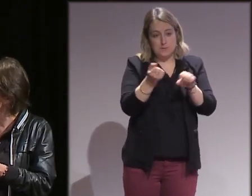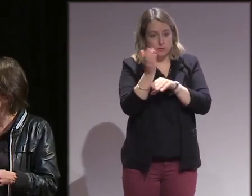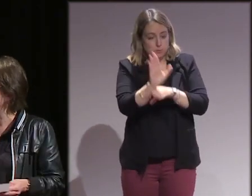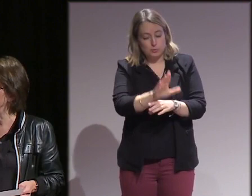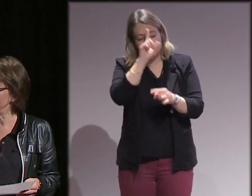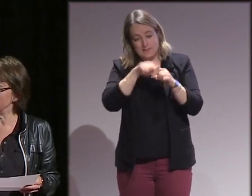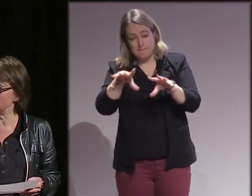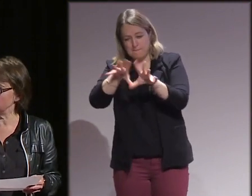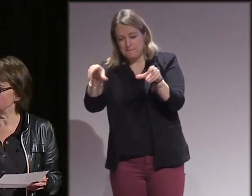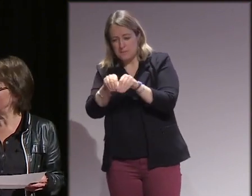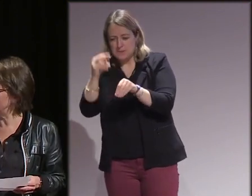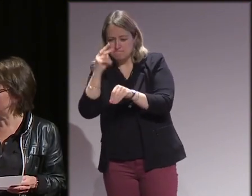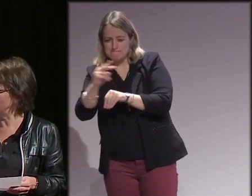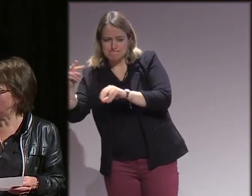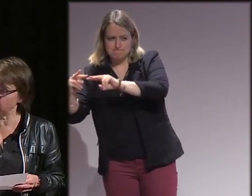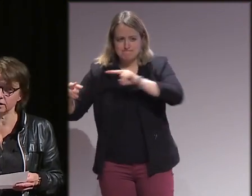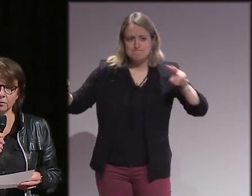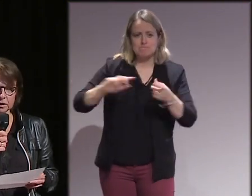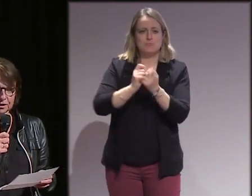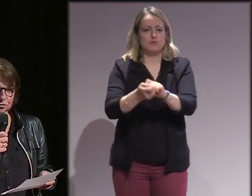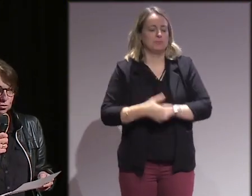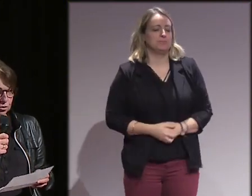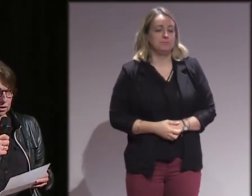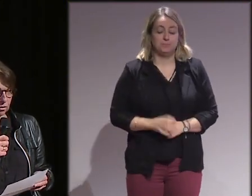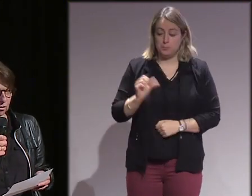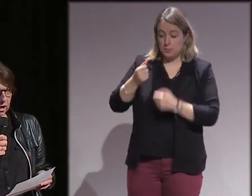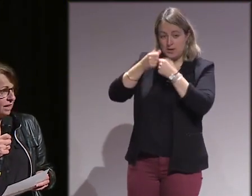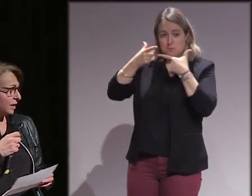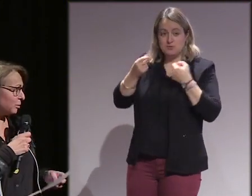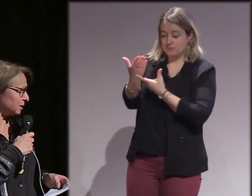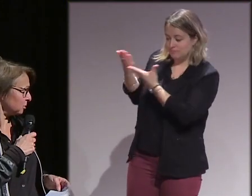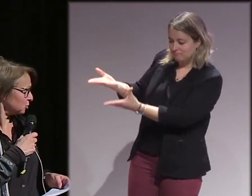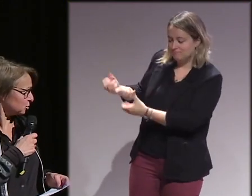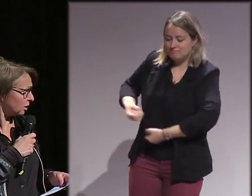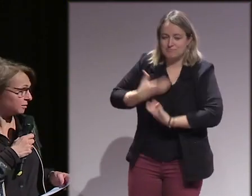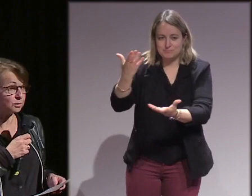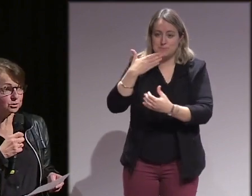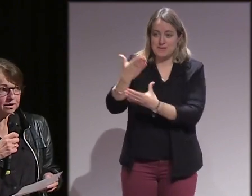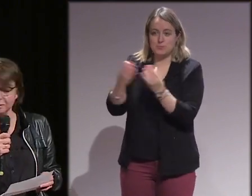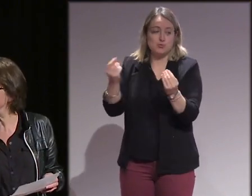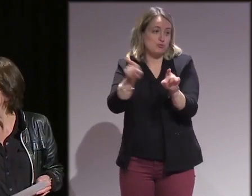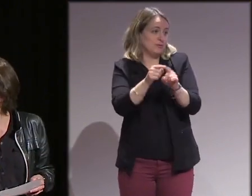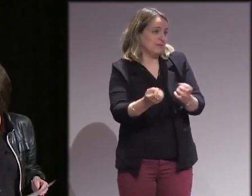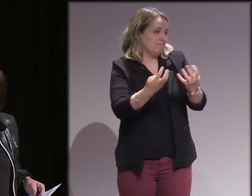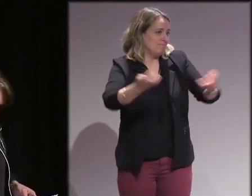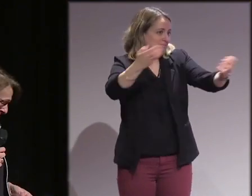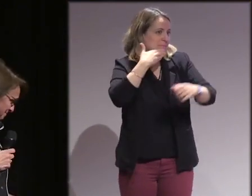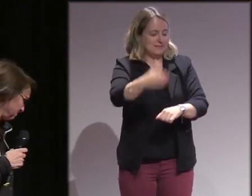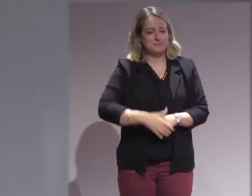Donc je laisse la parole à Amandine Gay, que je remercie encore. Et merci à vous tous d'être présents ce soir. Bonne soirée.